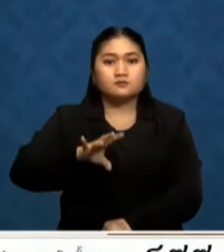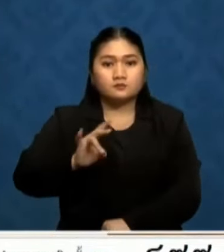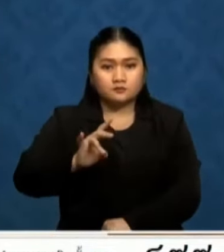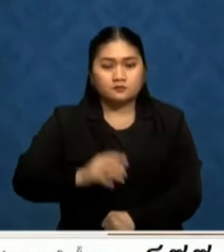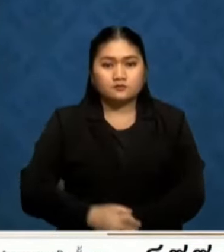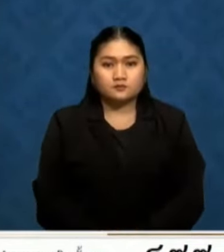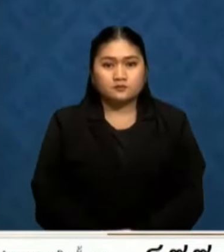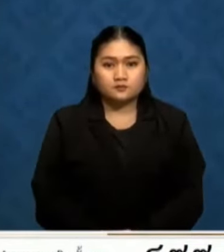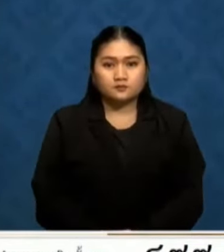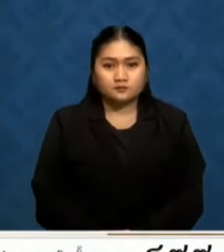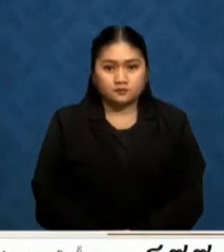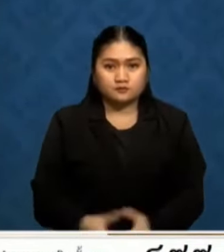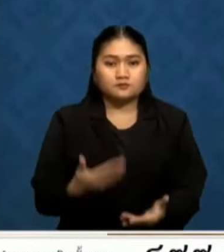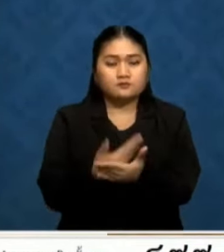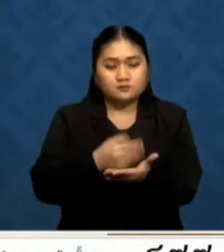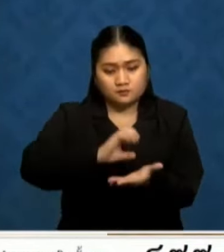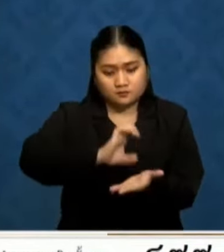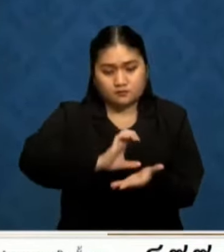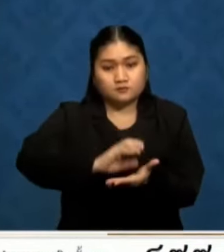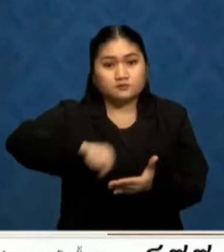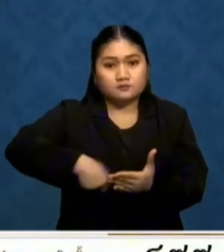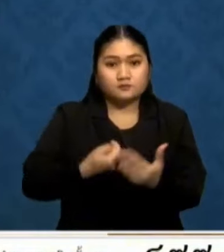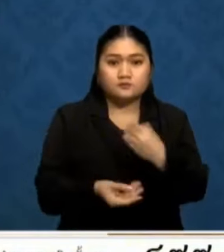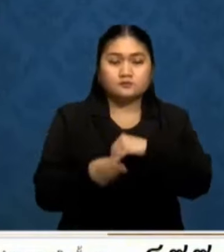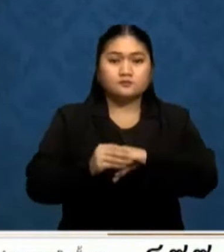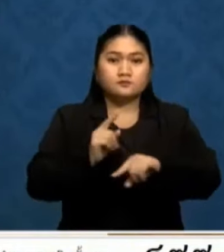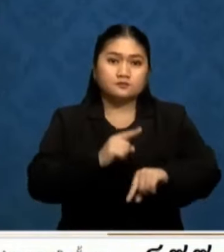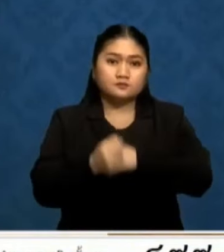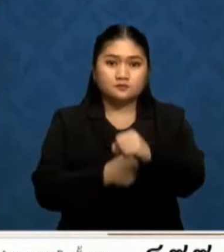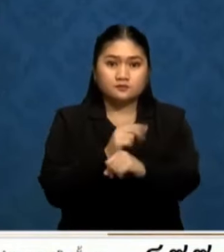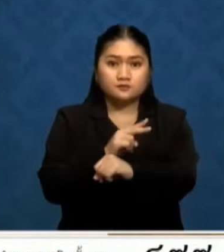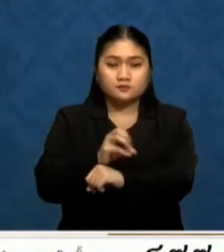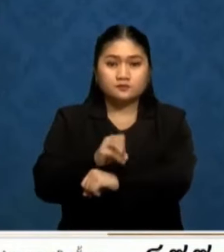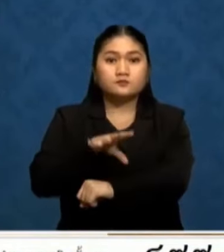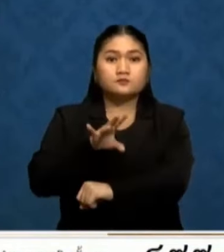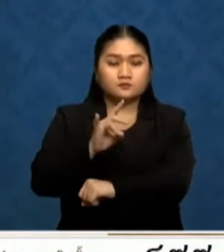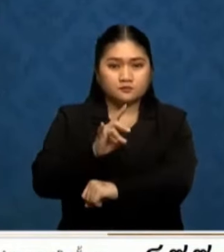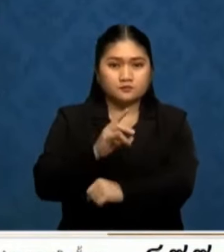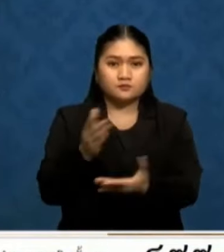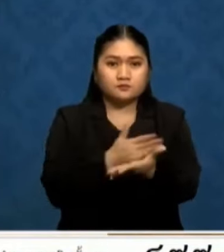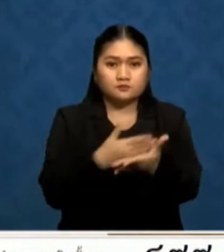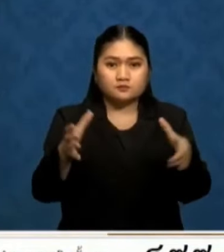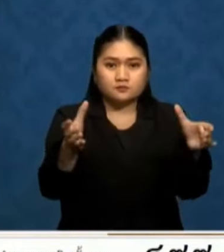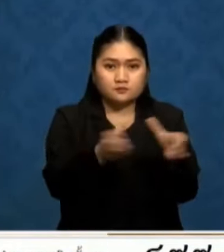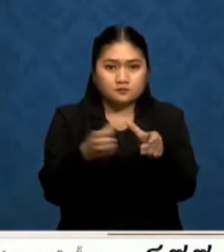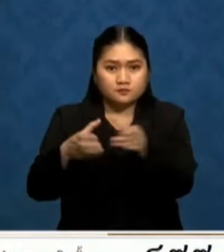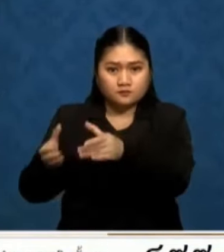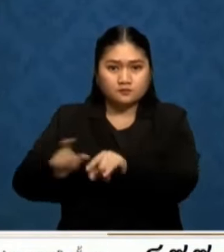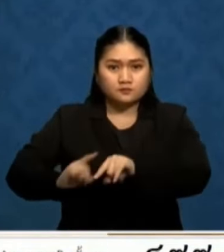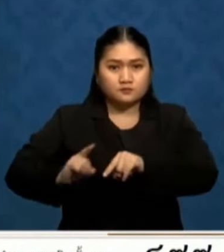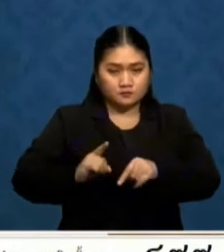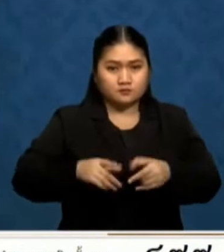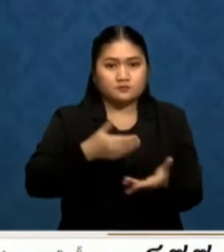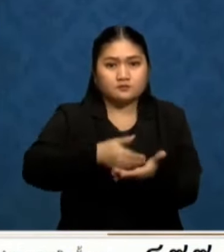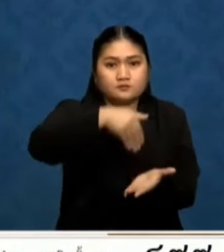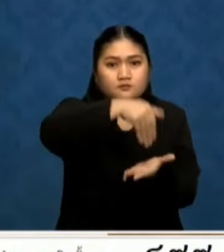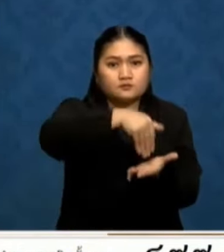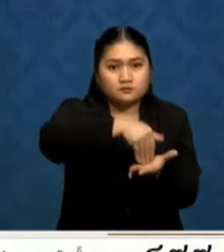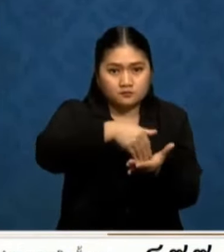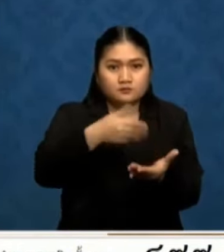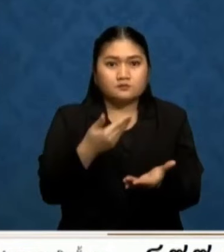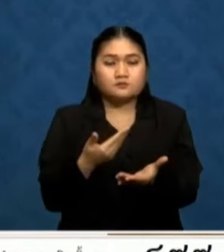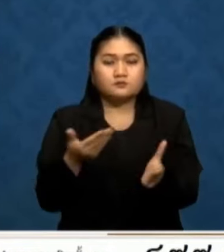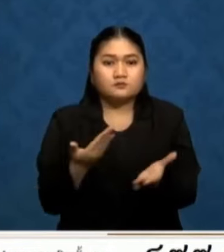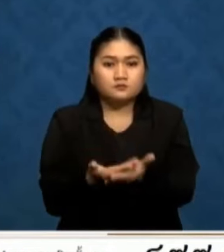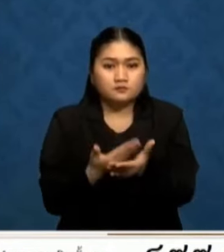567งบประมาณรายจายเพิมเติประจำปีงบปณ 2.517จำแนกเป็นกล่มงบประมาณรายจ่ายงบกลางวางเงิน